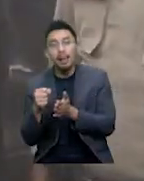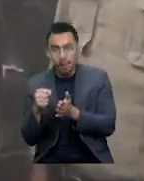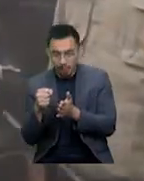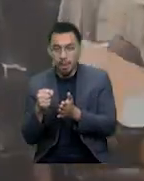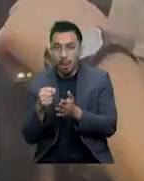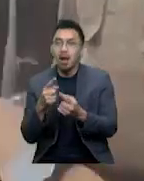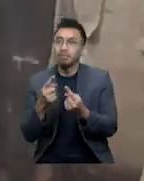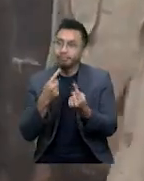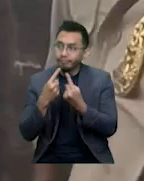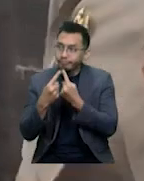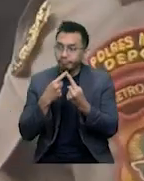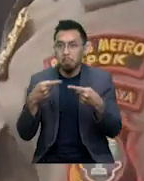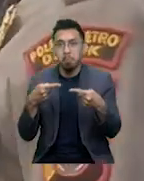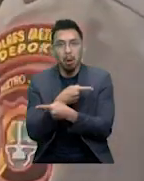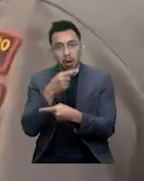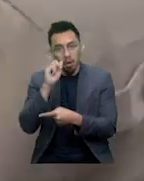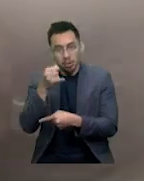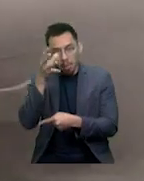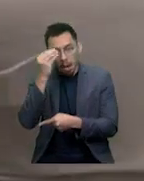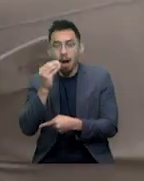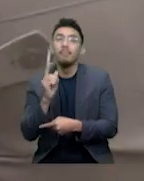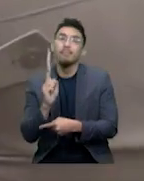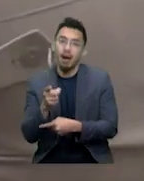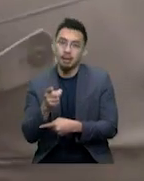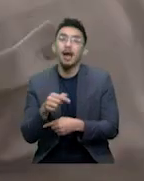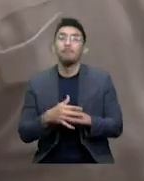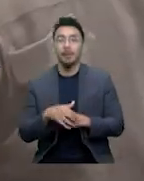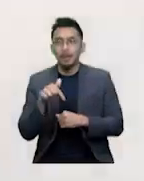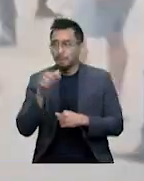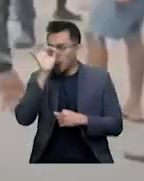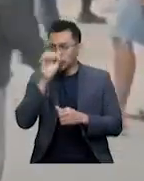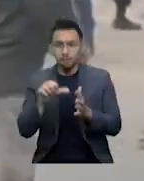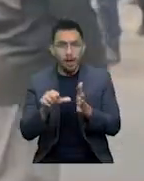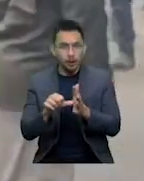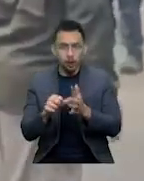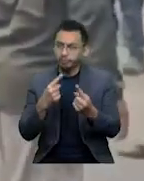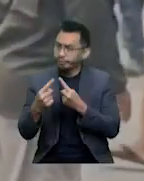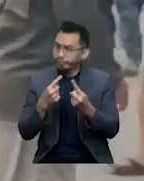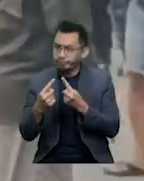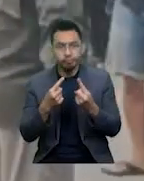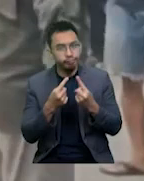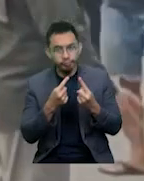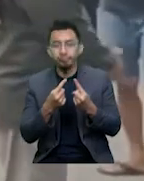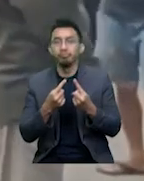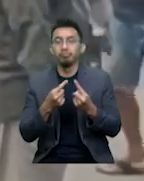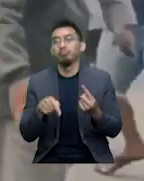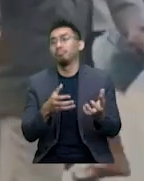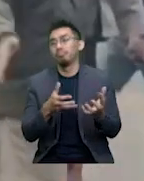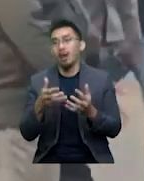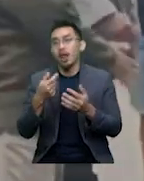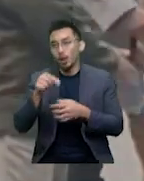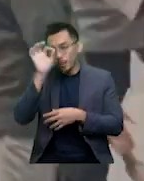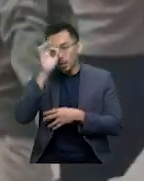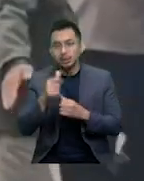mediasi, kedua kelompok massa bersedia menyelesaikan masalah di Mapolres Depok. Ini kayaknya masalah